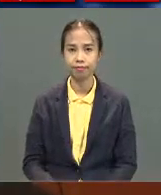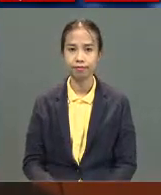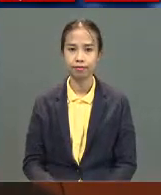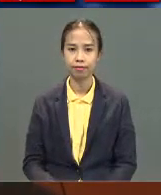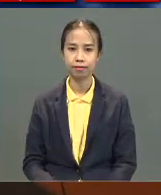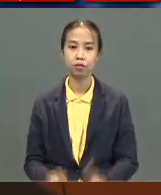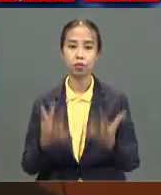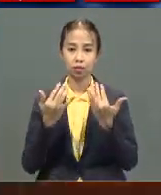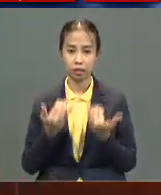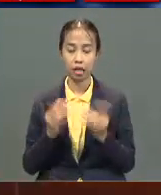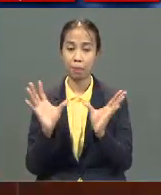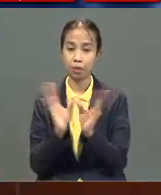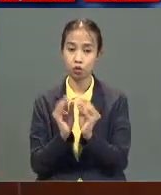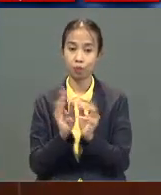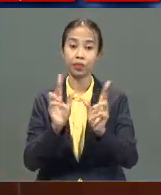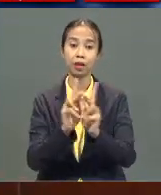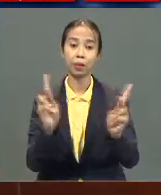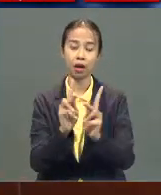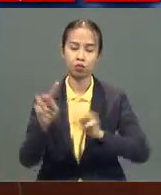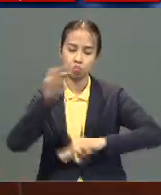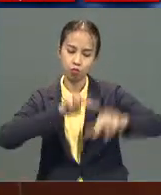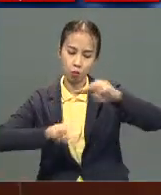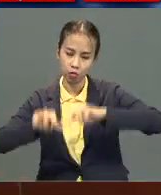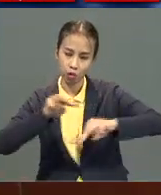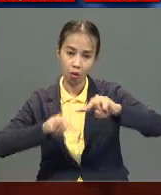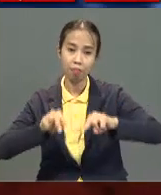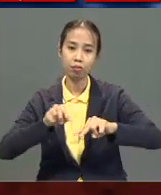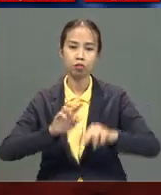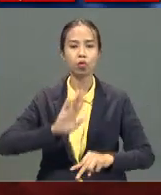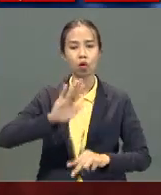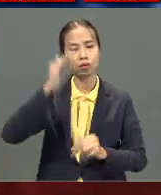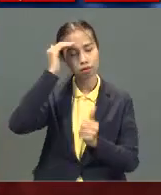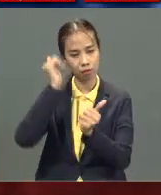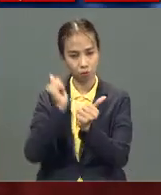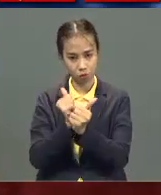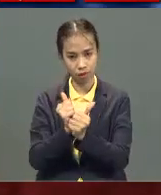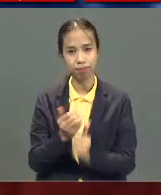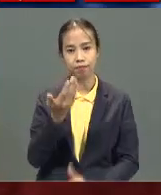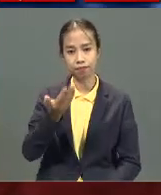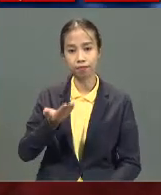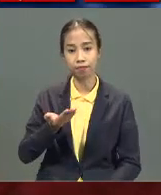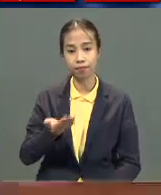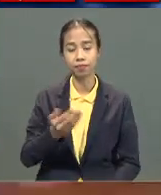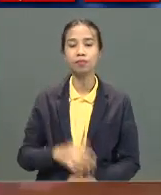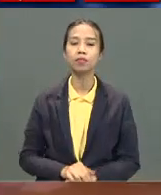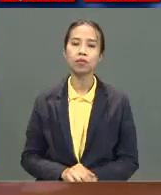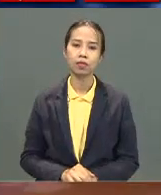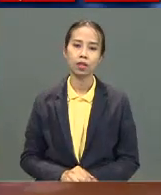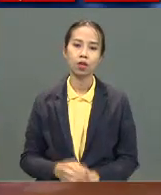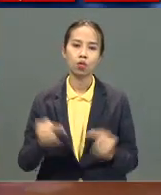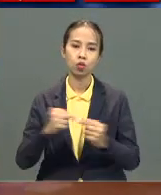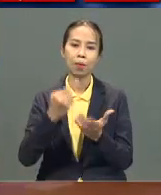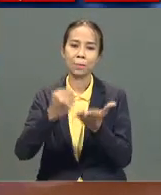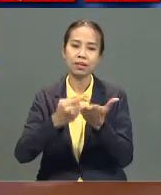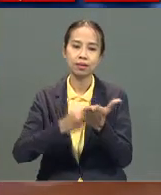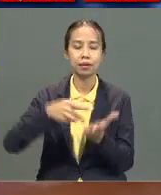ขณะเดียวกันก็มีการประชุมคณะกรรมการตรวจสอบข้อเท็จจริงในฝั่งของตำรวจโดยมีพลตำรวจเอกสัตวรรษหิรัญบูรณะที่ปรึกษา